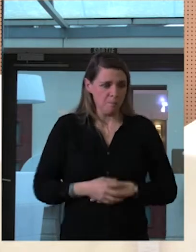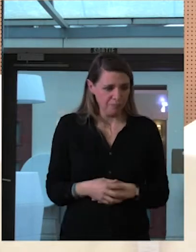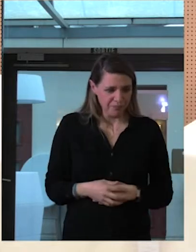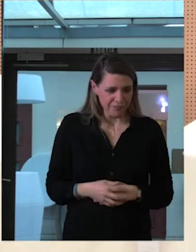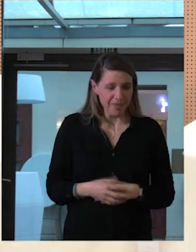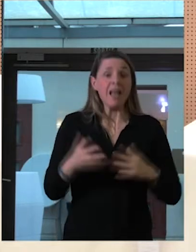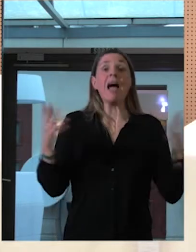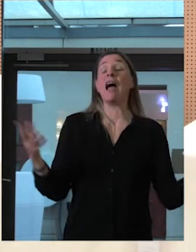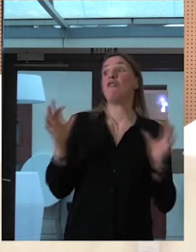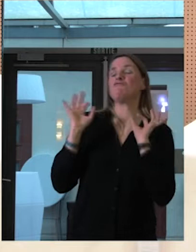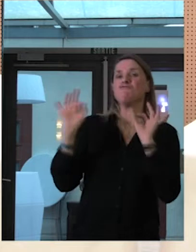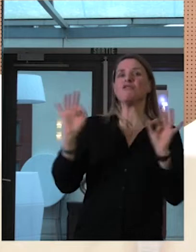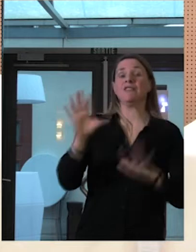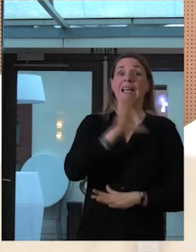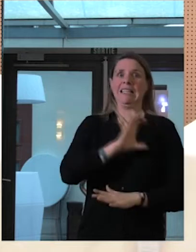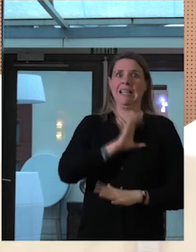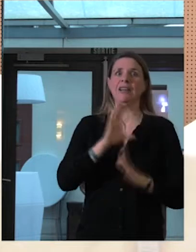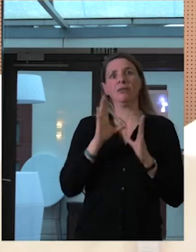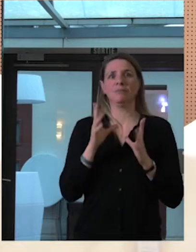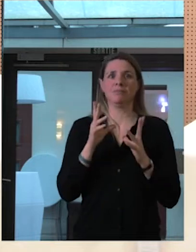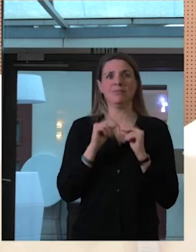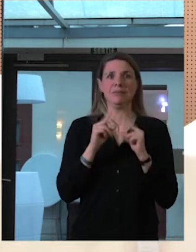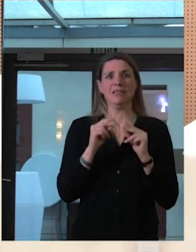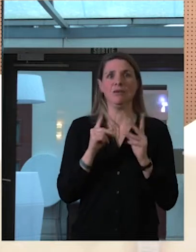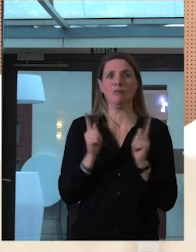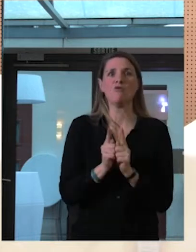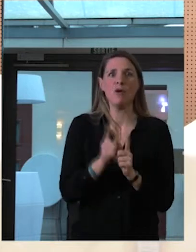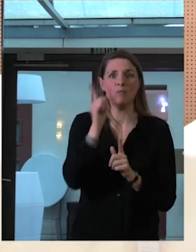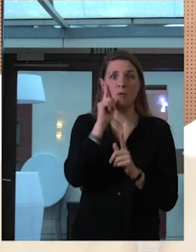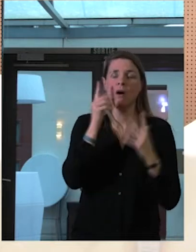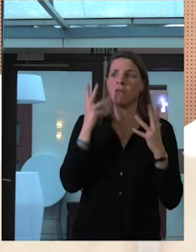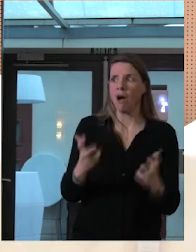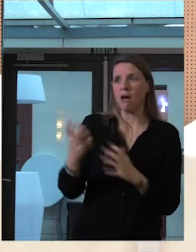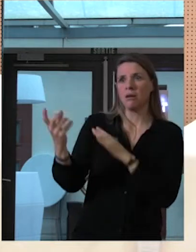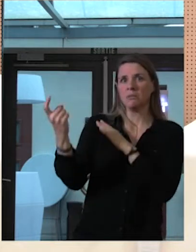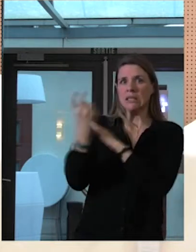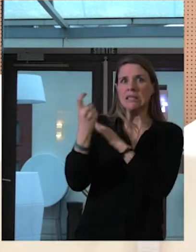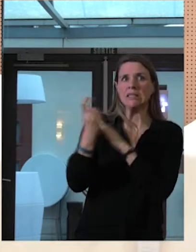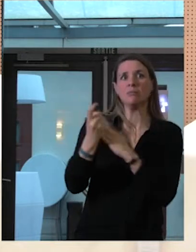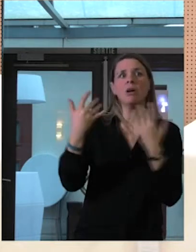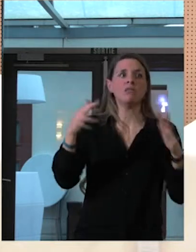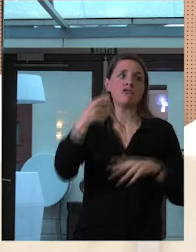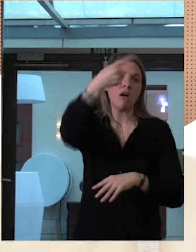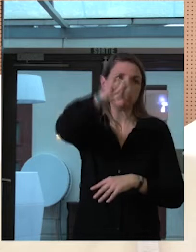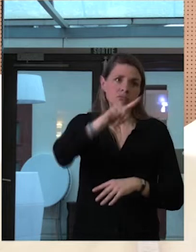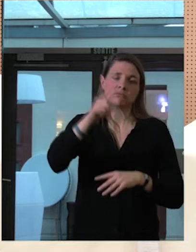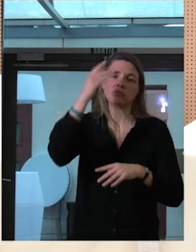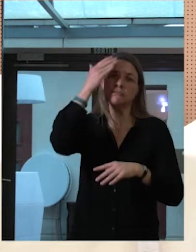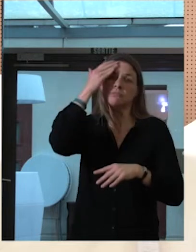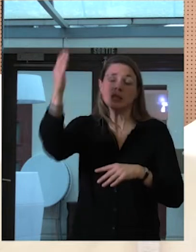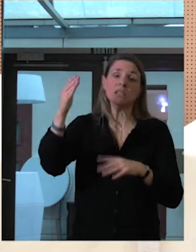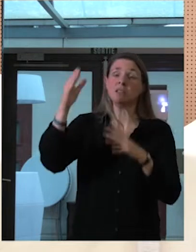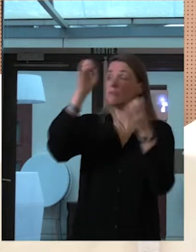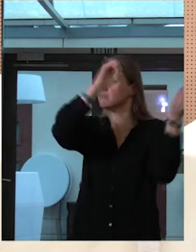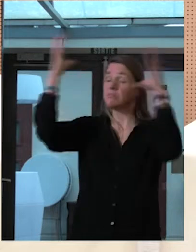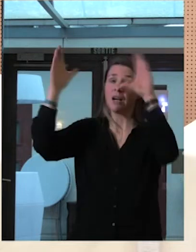Oui, alors effectivement, moi je vais essayer de faire court parce qu'on a eu beaucoup de remarques. Effectivement, je pense que tous vous avez déjà entendu des stéréotypes, notamment